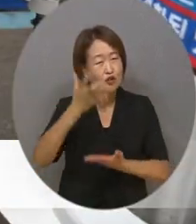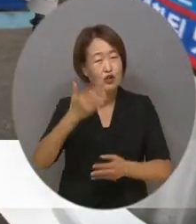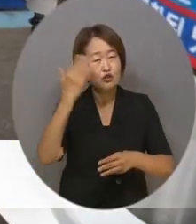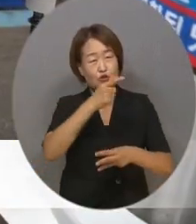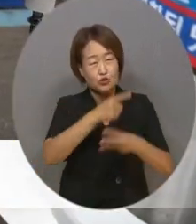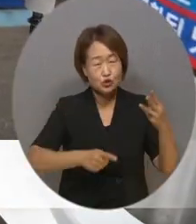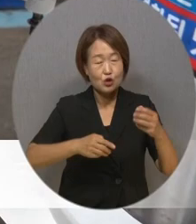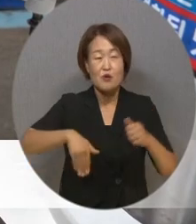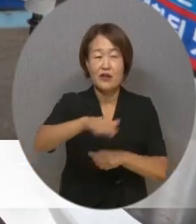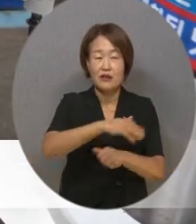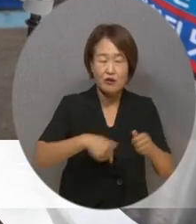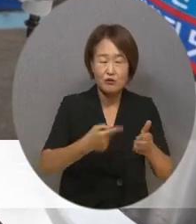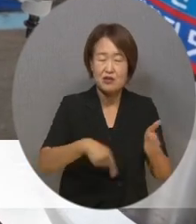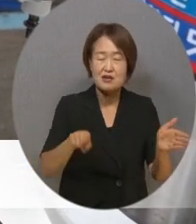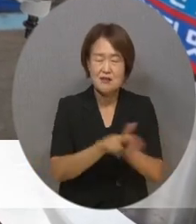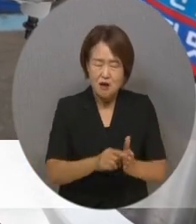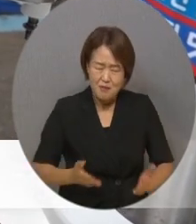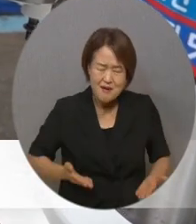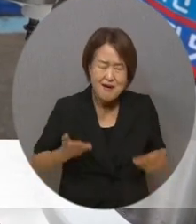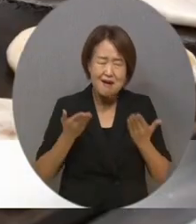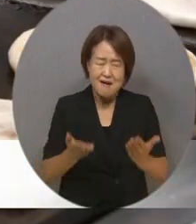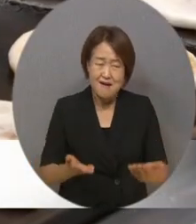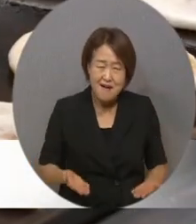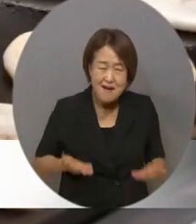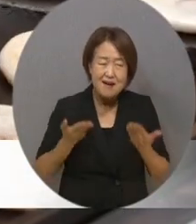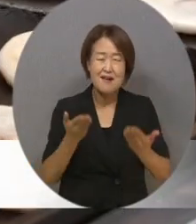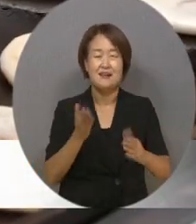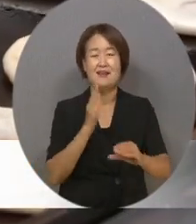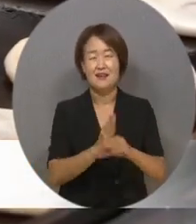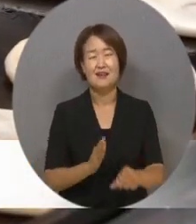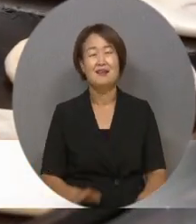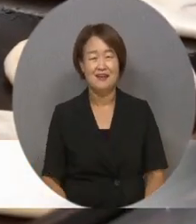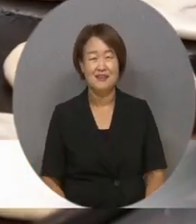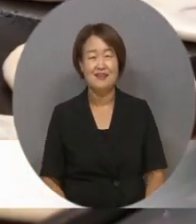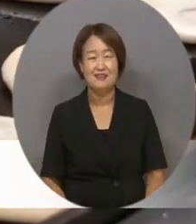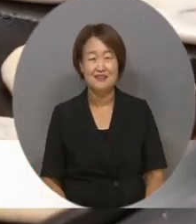환경정화 등의 봉사활동에도 적극 동참하고 있습니다